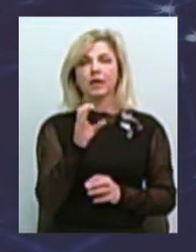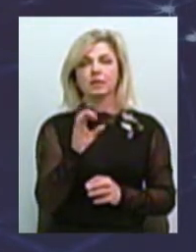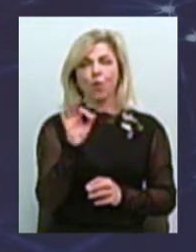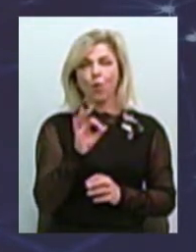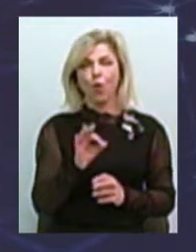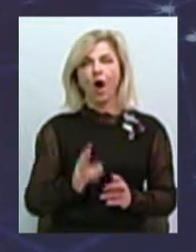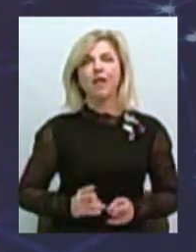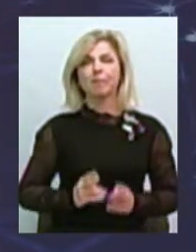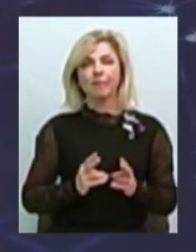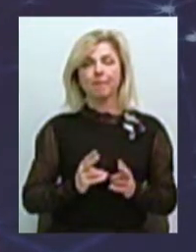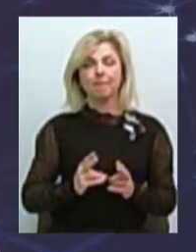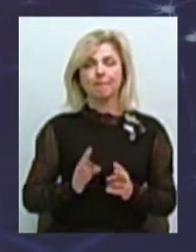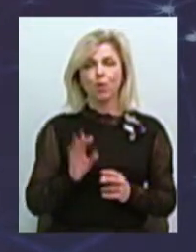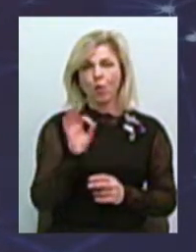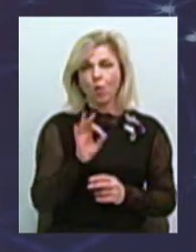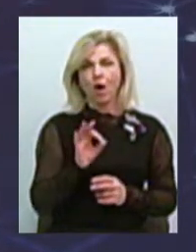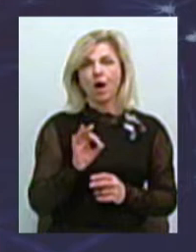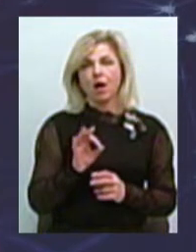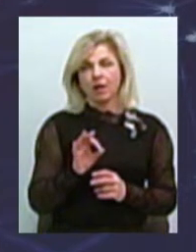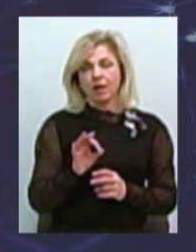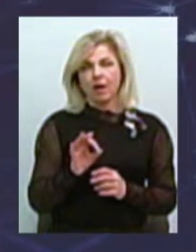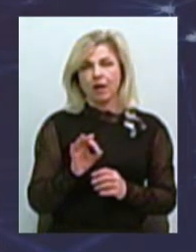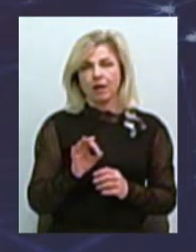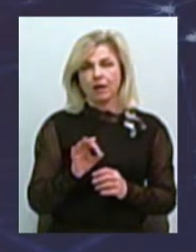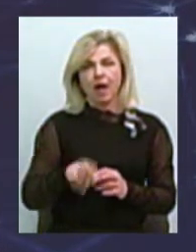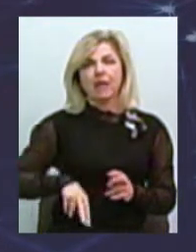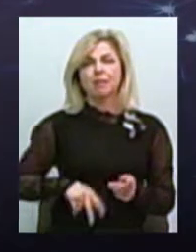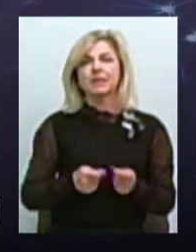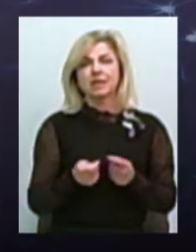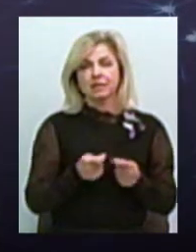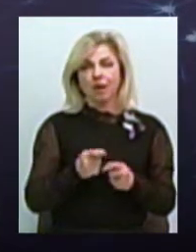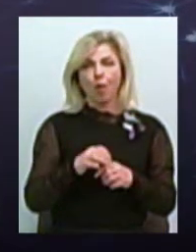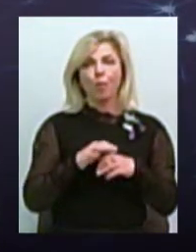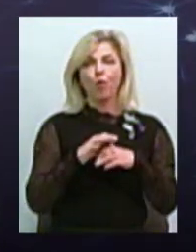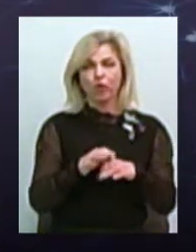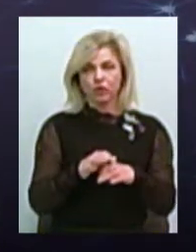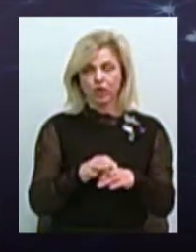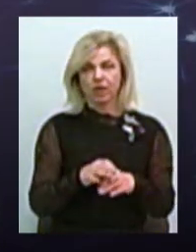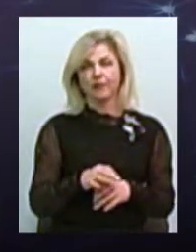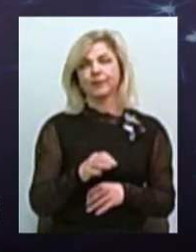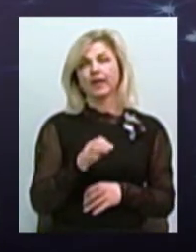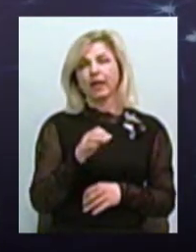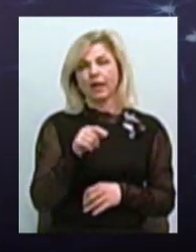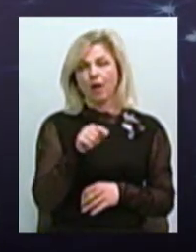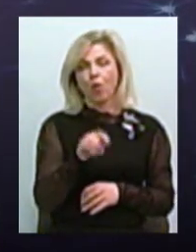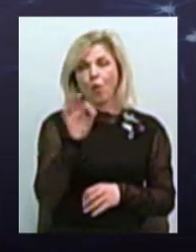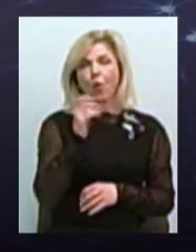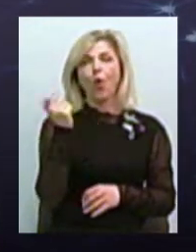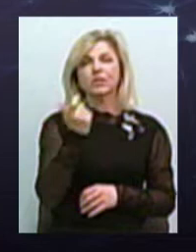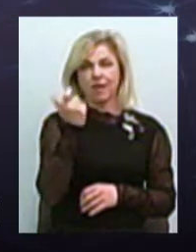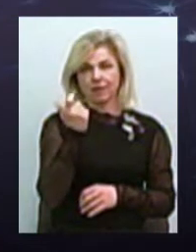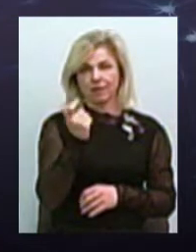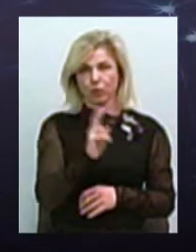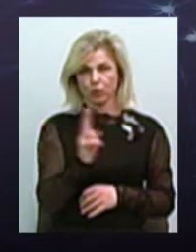адміністративні правопорушення. Це стаття про порушення правил поводження із тваринами. Вона стосується саме власників